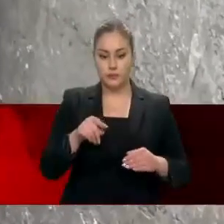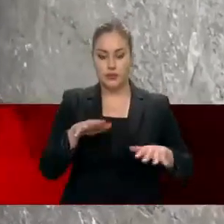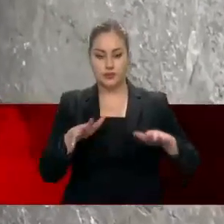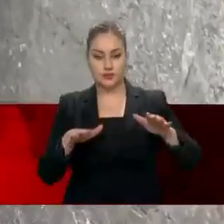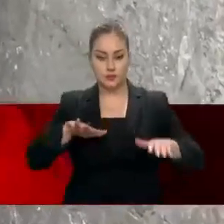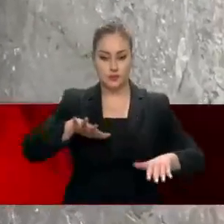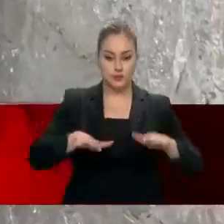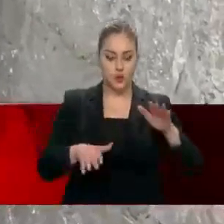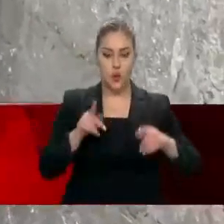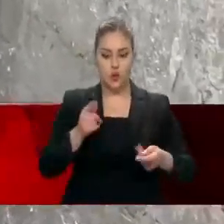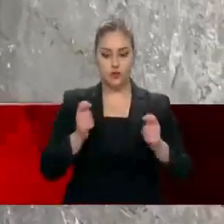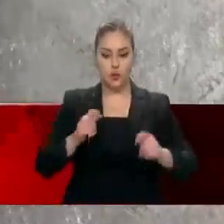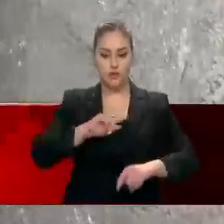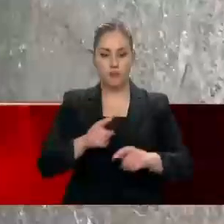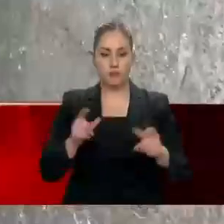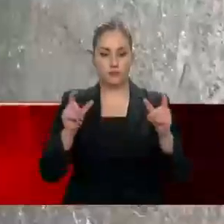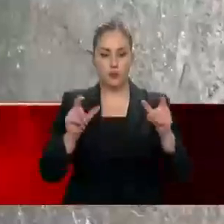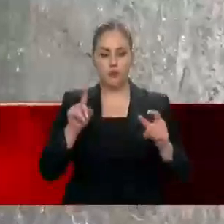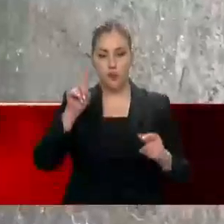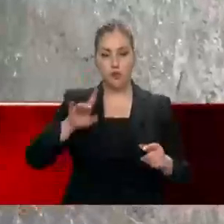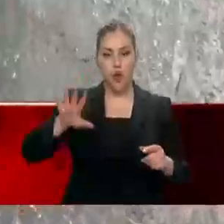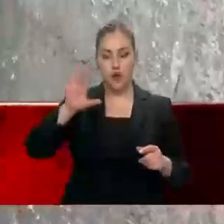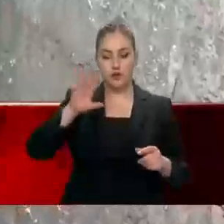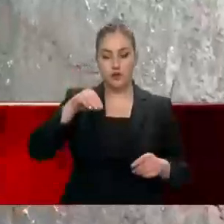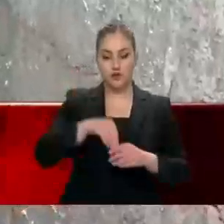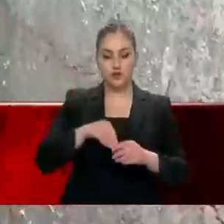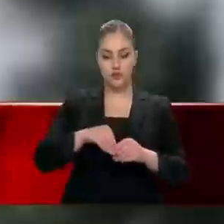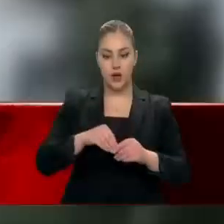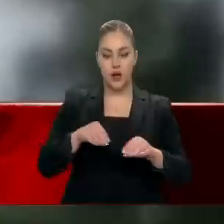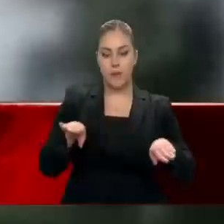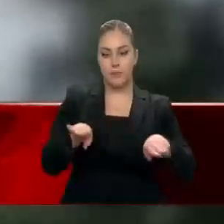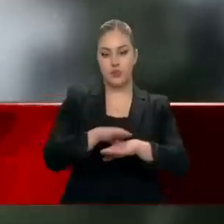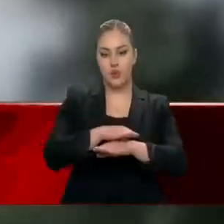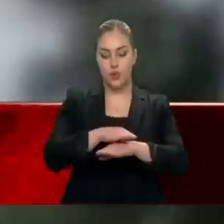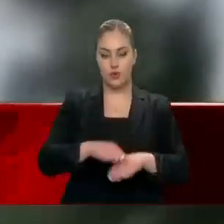oluşturarak o kuvvetleri izole ederek yukarıda o şiddeti amorfe ediyoruz.